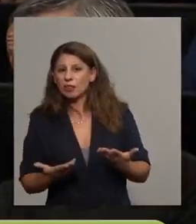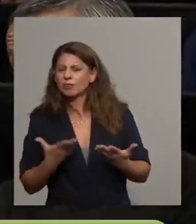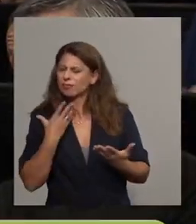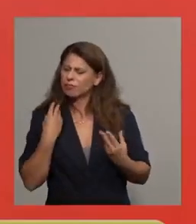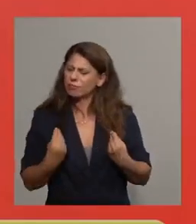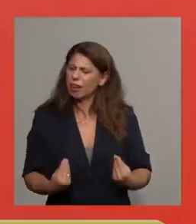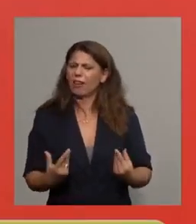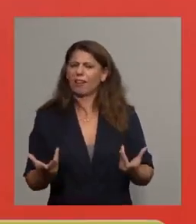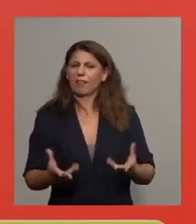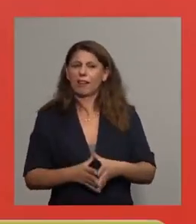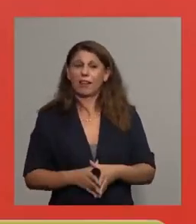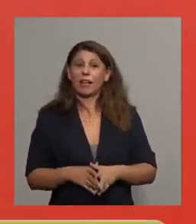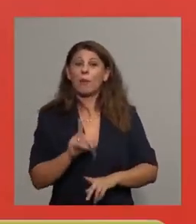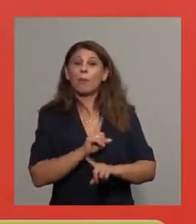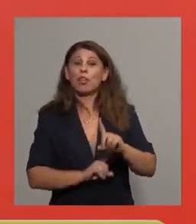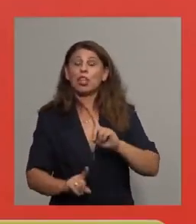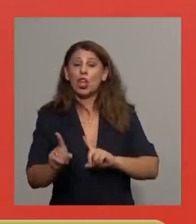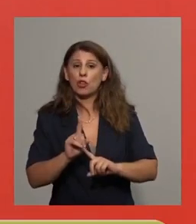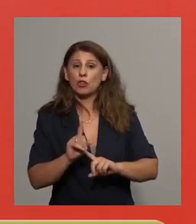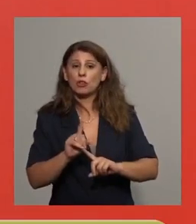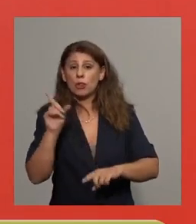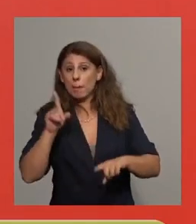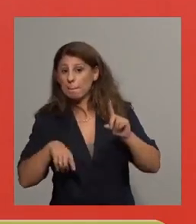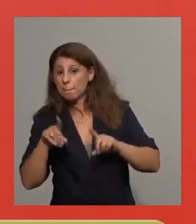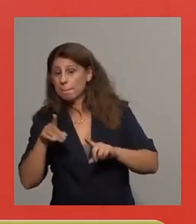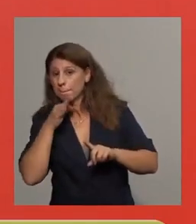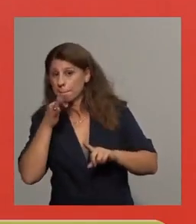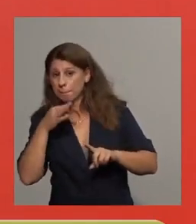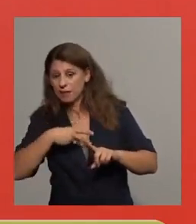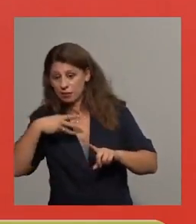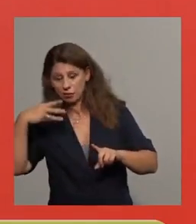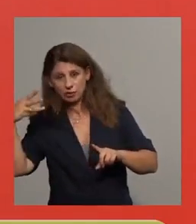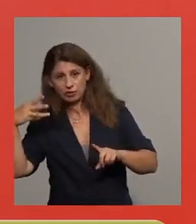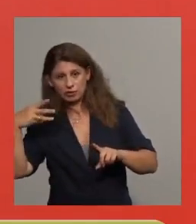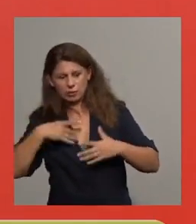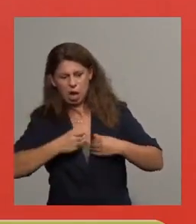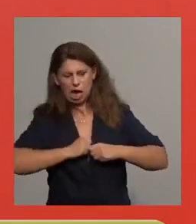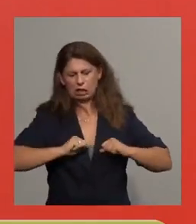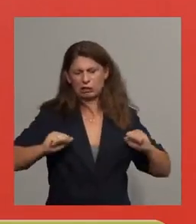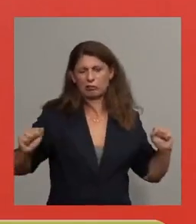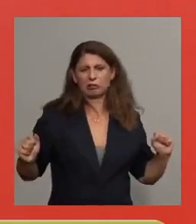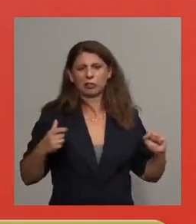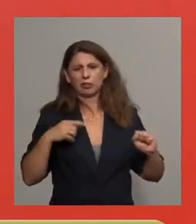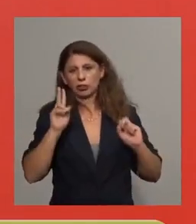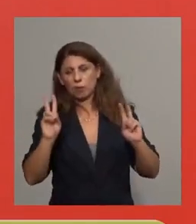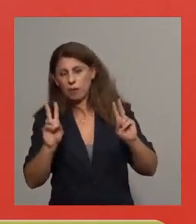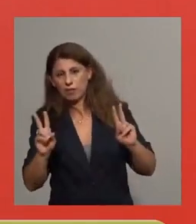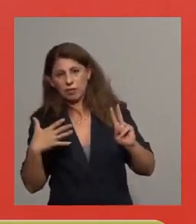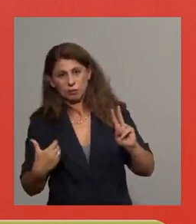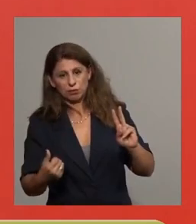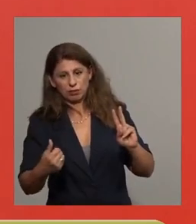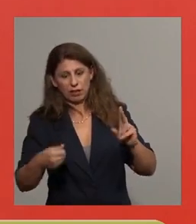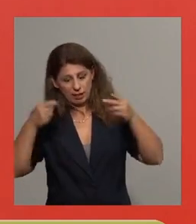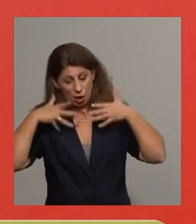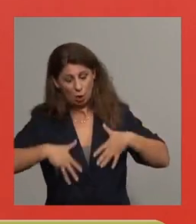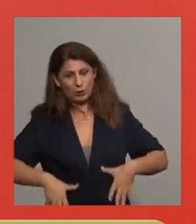τα λένε κατά τα άλλα. Ποιος? Μήπως μιλάει ο ΣΥΡΙΖΑ που σκίζει τα ρούχα του, ή το ΠΑΣΟΚ που τα έχει